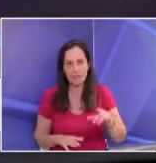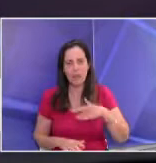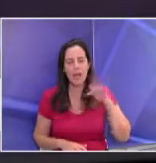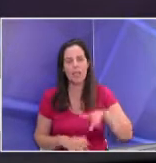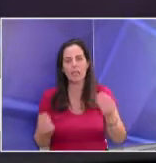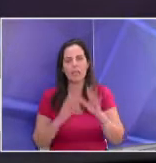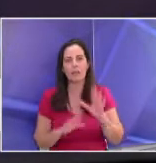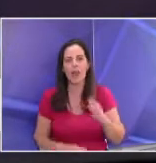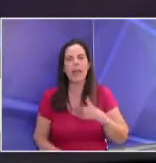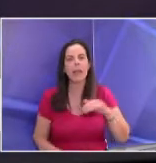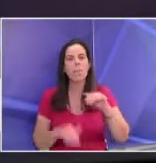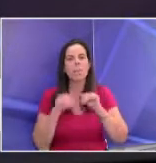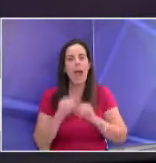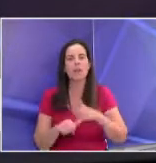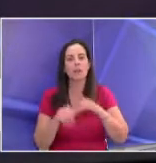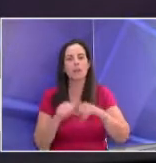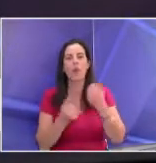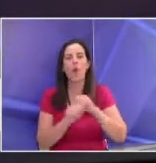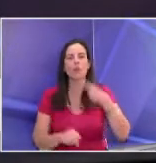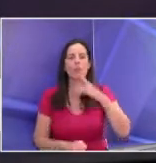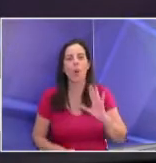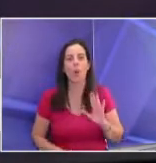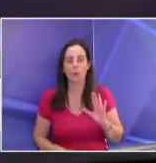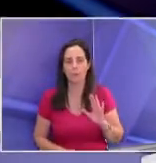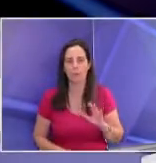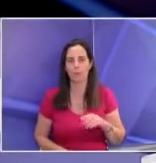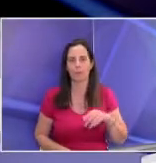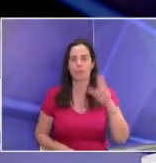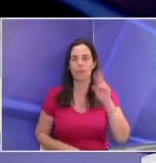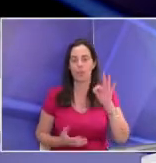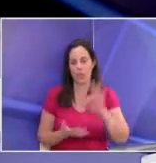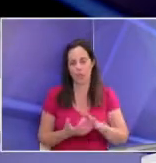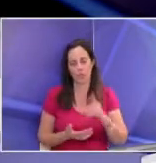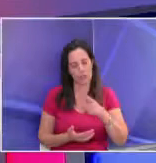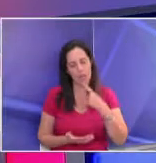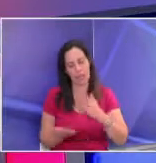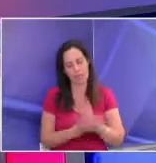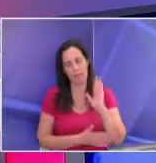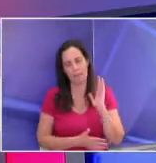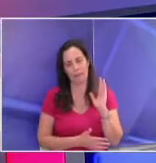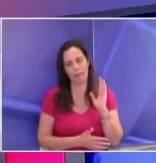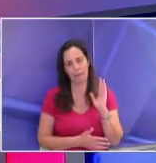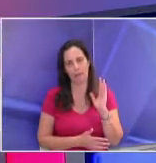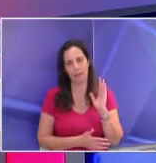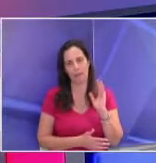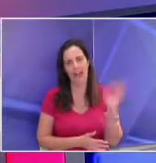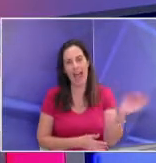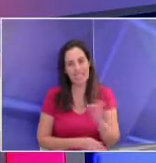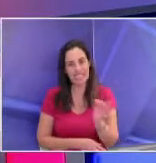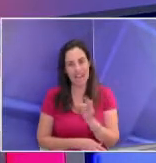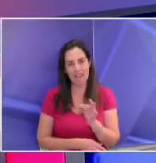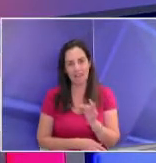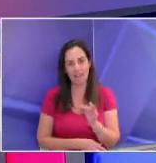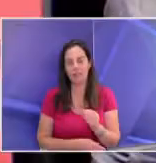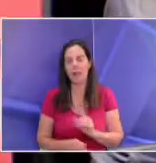נגד הדבר הזה. אני בעד חופש הדיבור, חופש דיבור רגע, מלא. יש רגע שהאמת צריכה לדבר, וזה הרגע. ההסתה